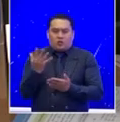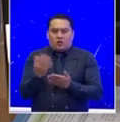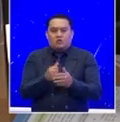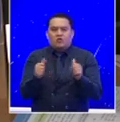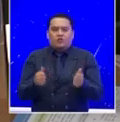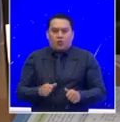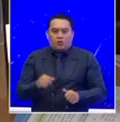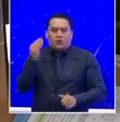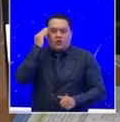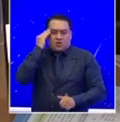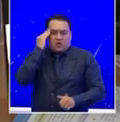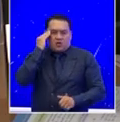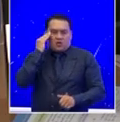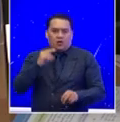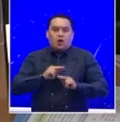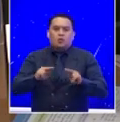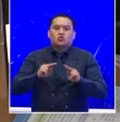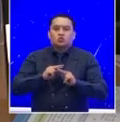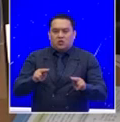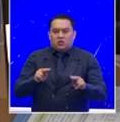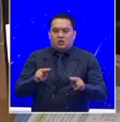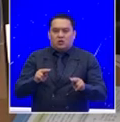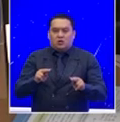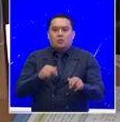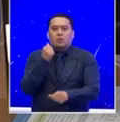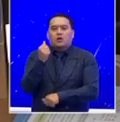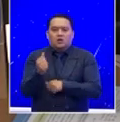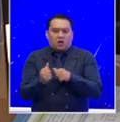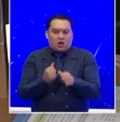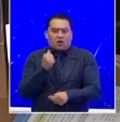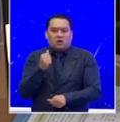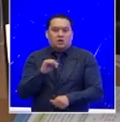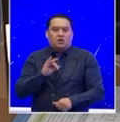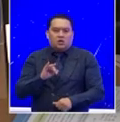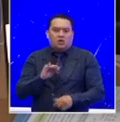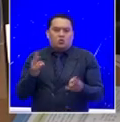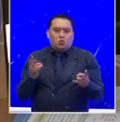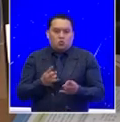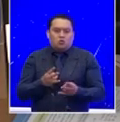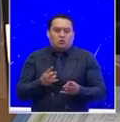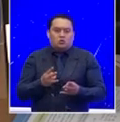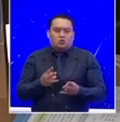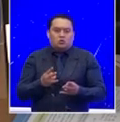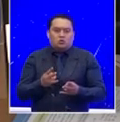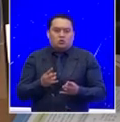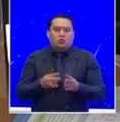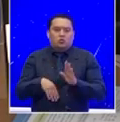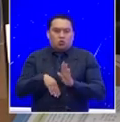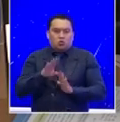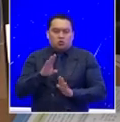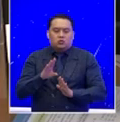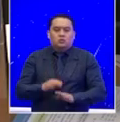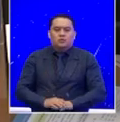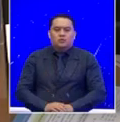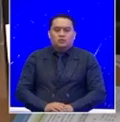формы, подходы и методы преподавания данного материала. И, ну, или будем надеяться на